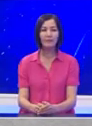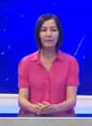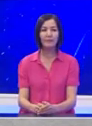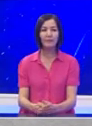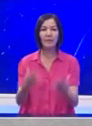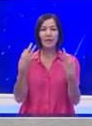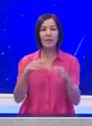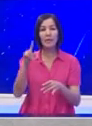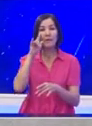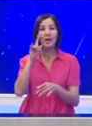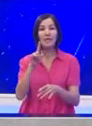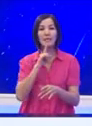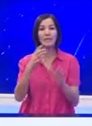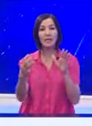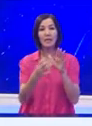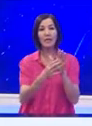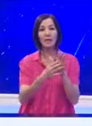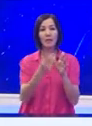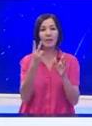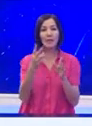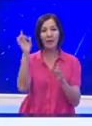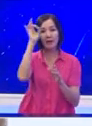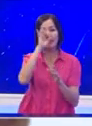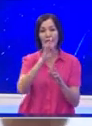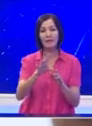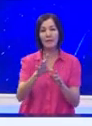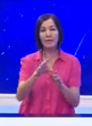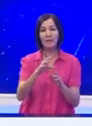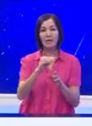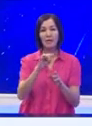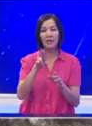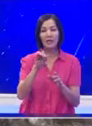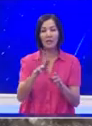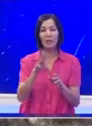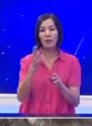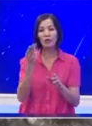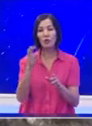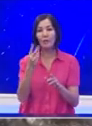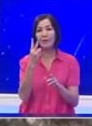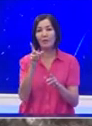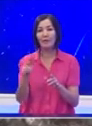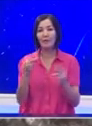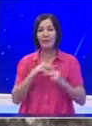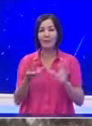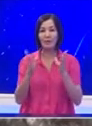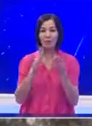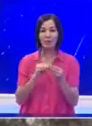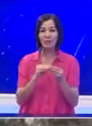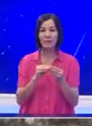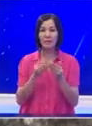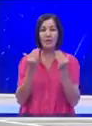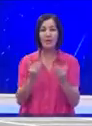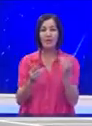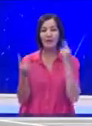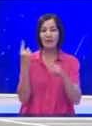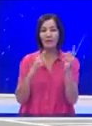Егемен Қазақстанның елтаңбасы екі атақты сәулетші Жандарбек Мәлібек пен Шотаман Уәлихановтың орасан еңбегінің жемісі. Міне,